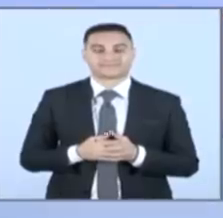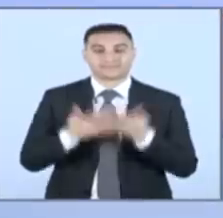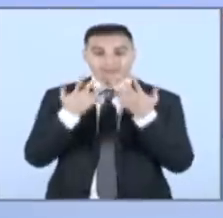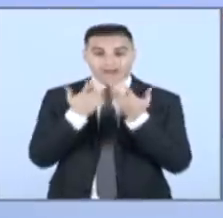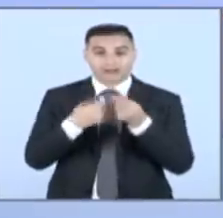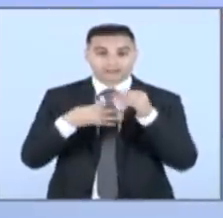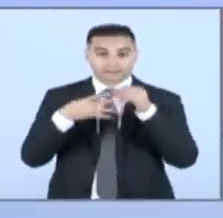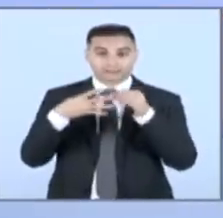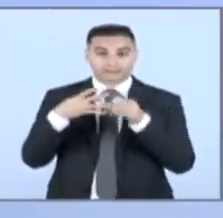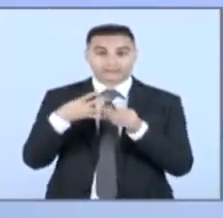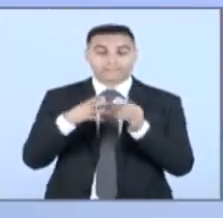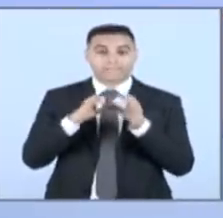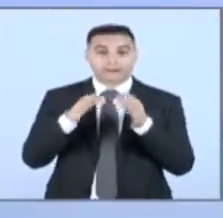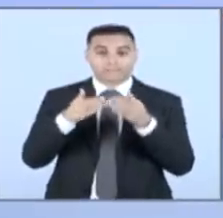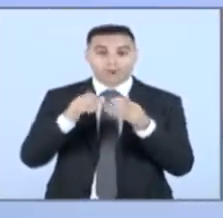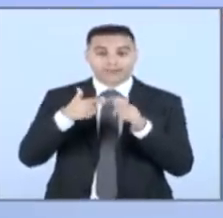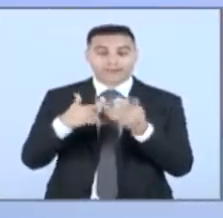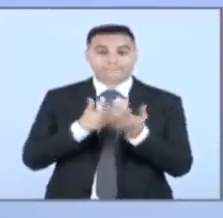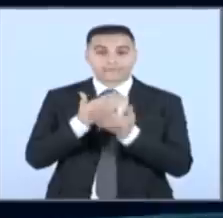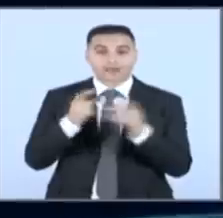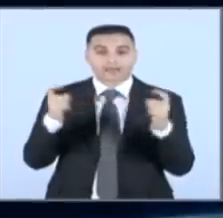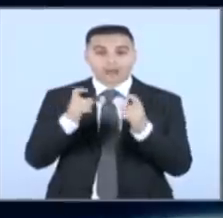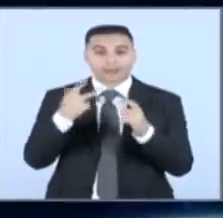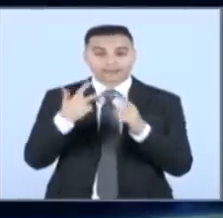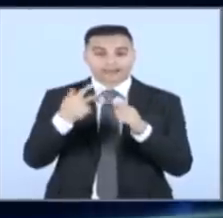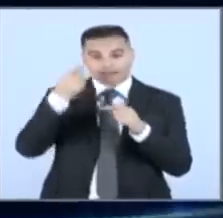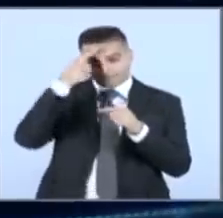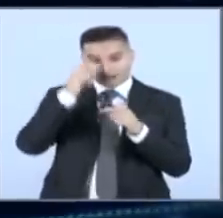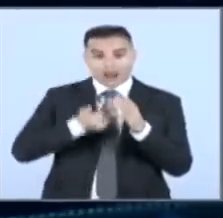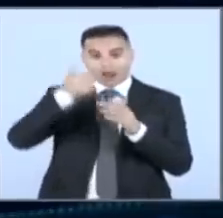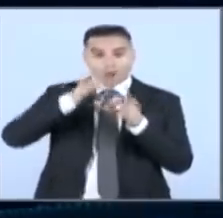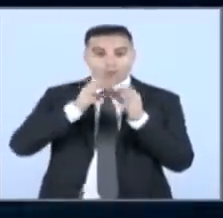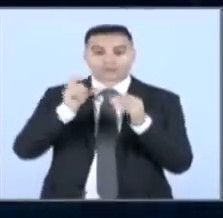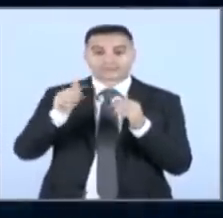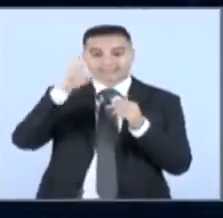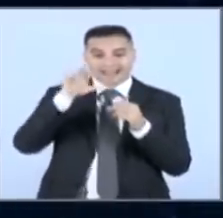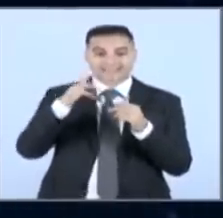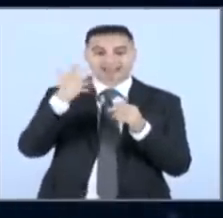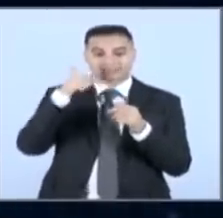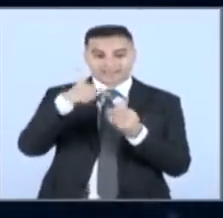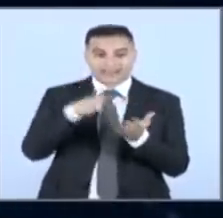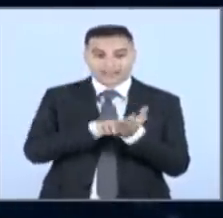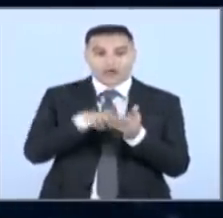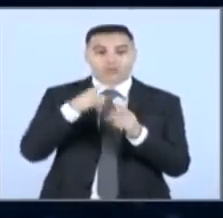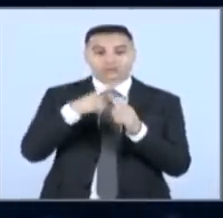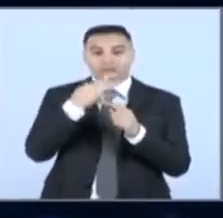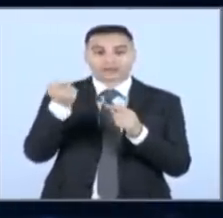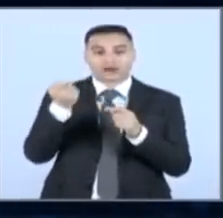ترتيب المجموعة الثانية بعد الجولة الثالثة: في الصدارة عائلة نيازي 6